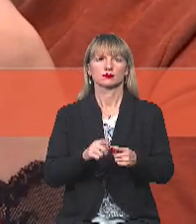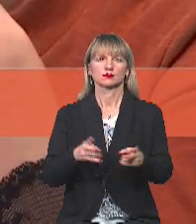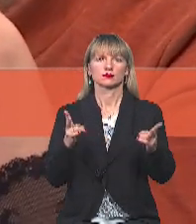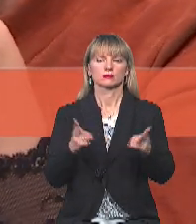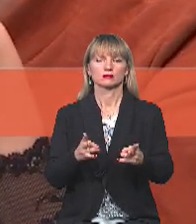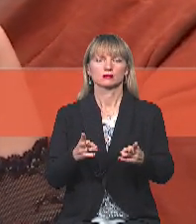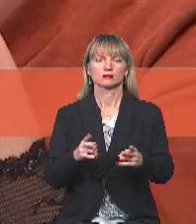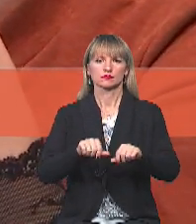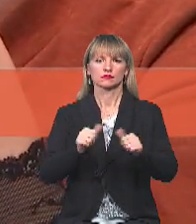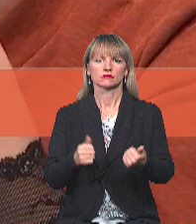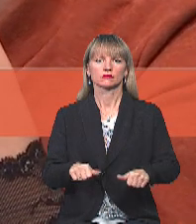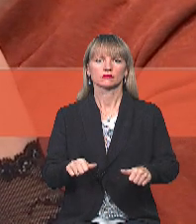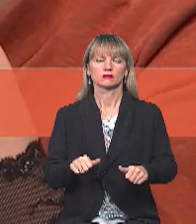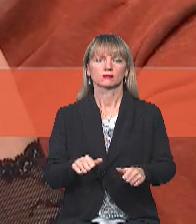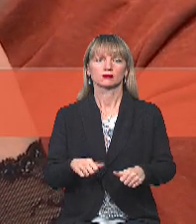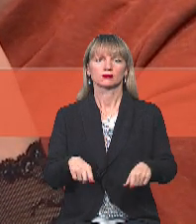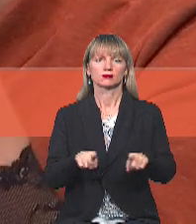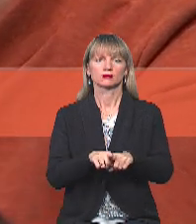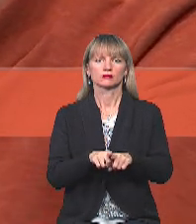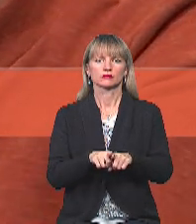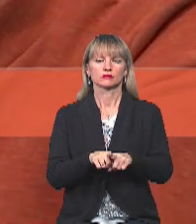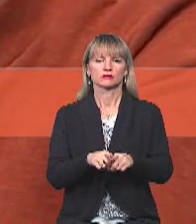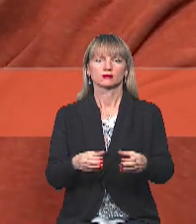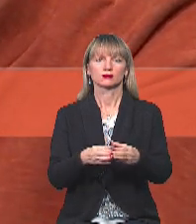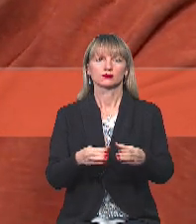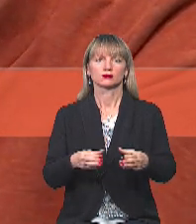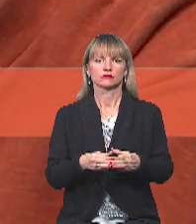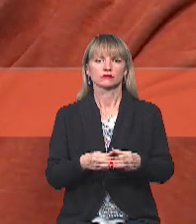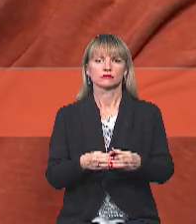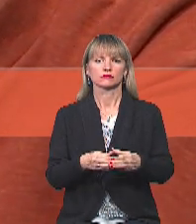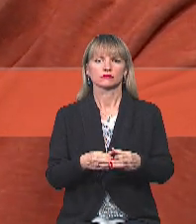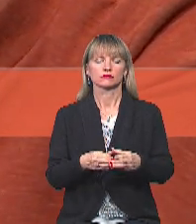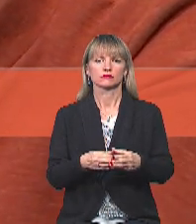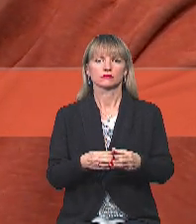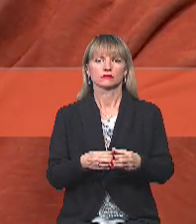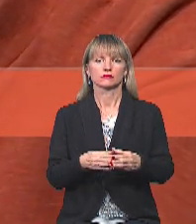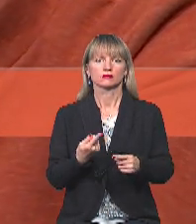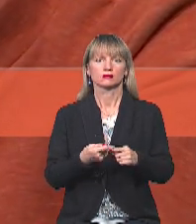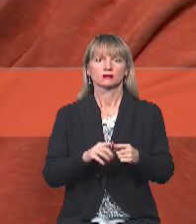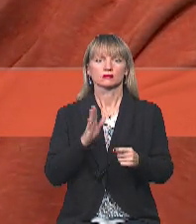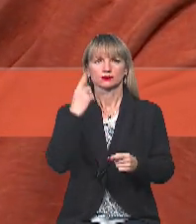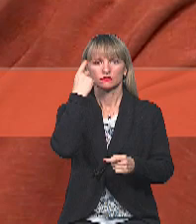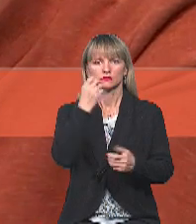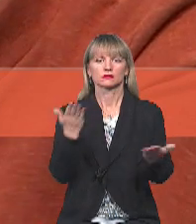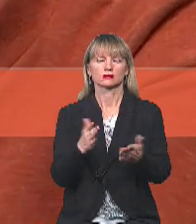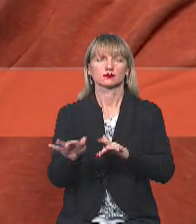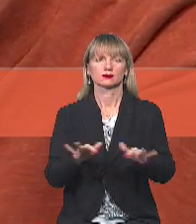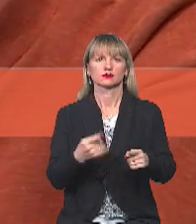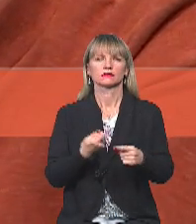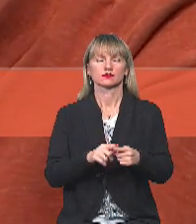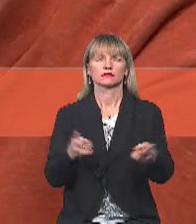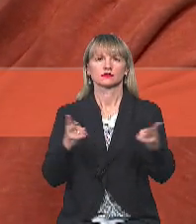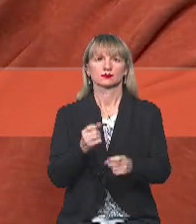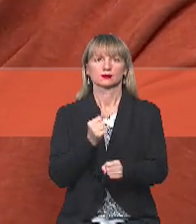от оформлюватися в якісь такі гурти. Гурти, так. Це будуть інформаційні, якісь дієві, але це